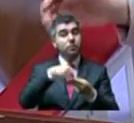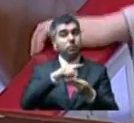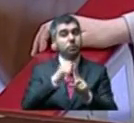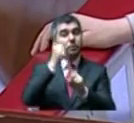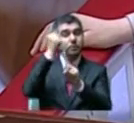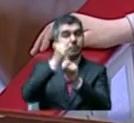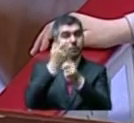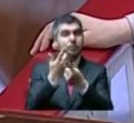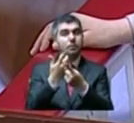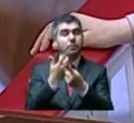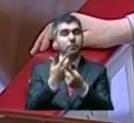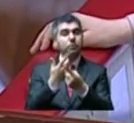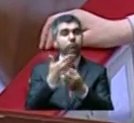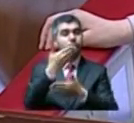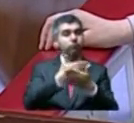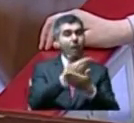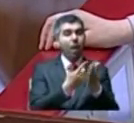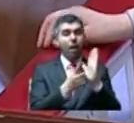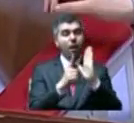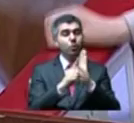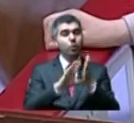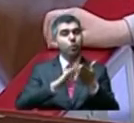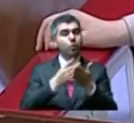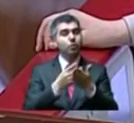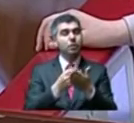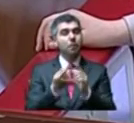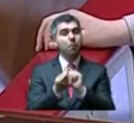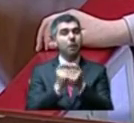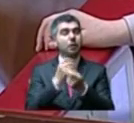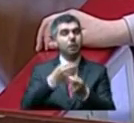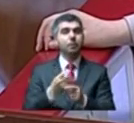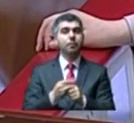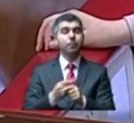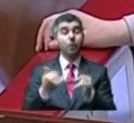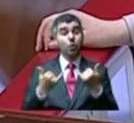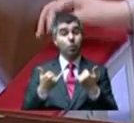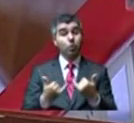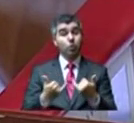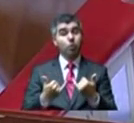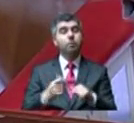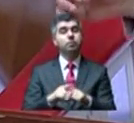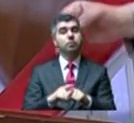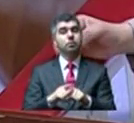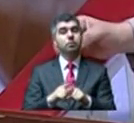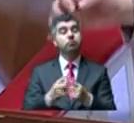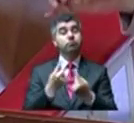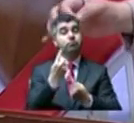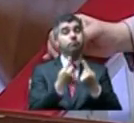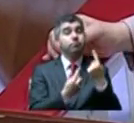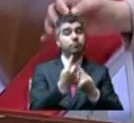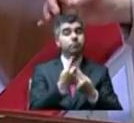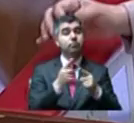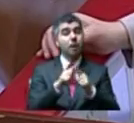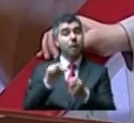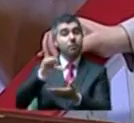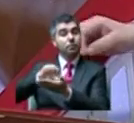اصلاح سلك الدكتوراه وفي هذا الاطار يمكنني ان اؤكد انه اليوم لدينا تشخيص